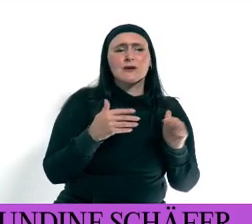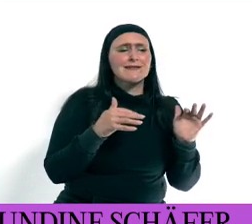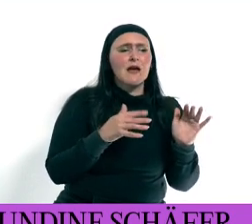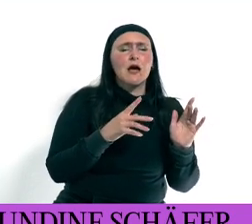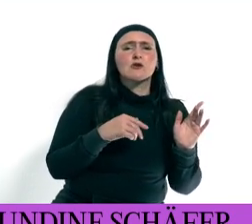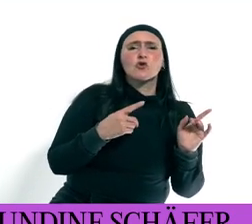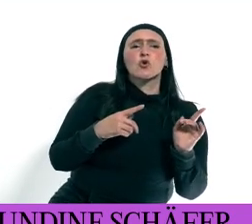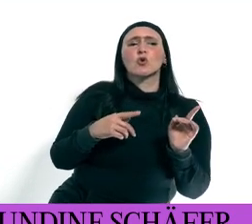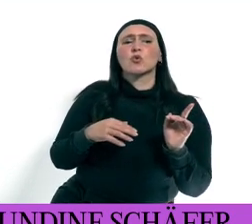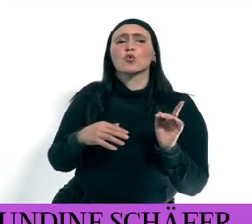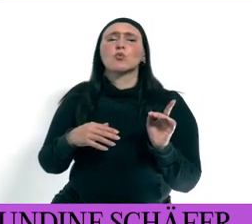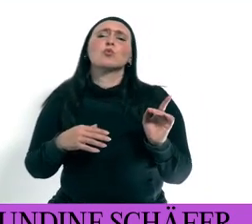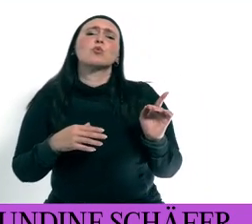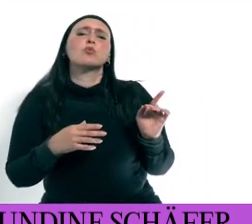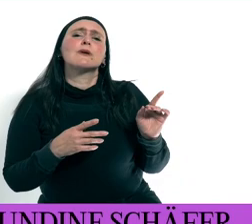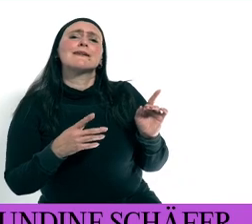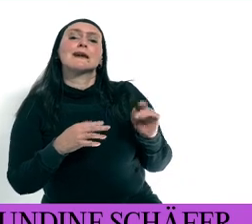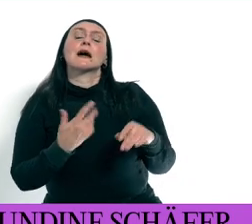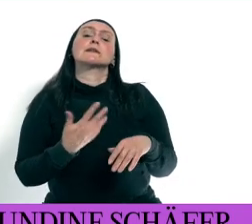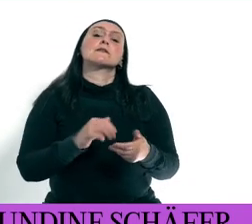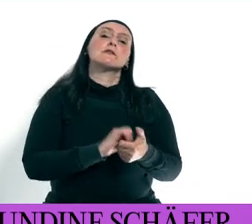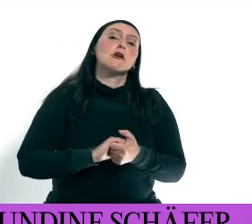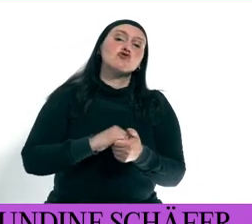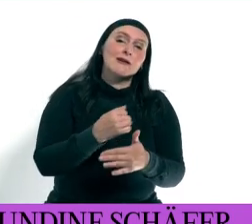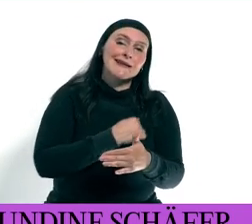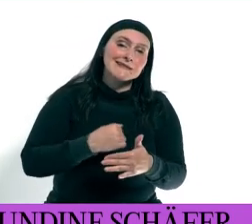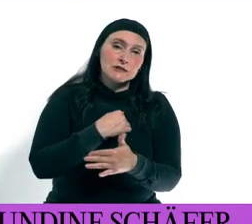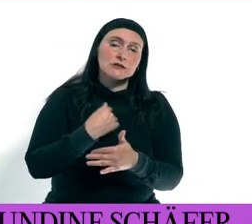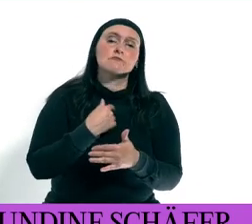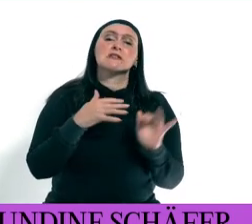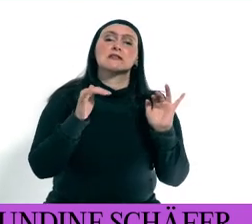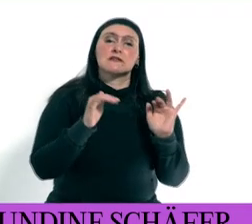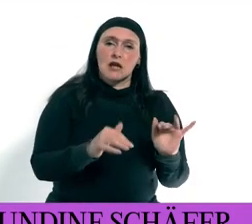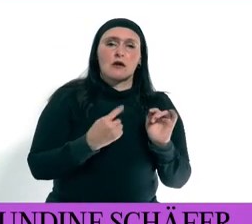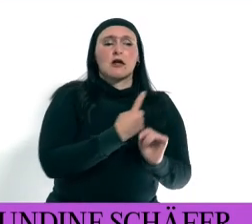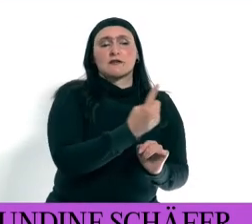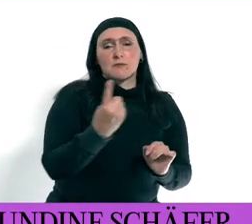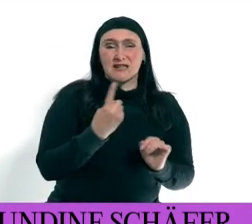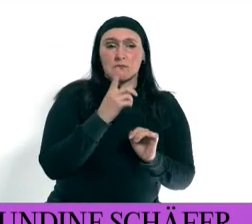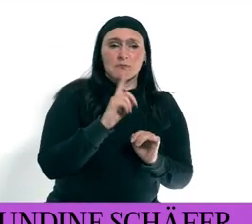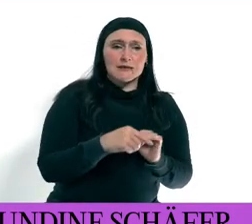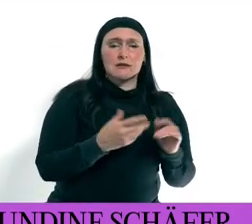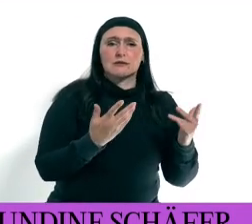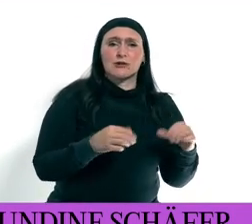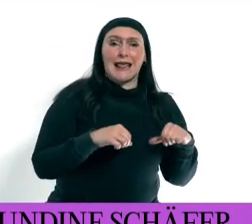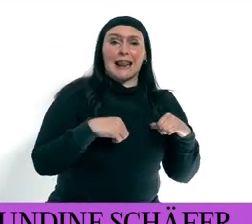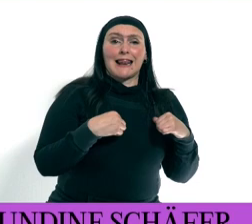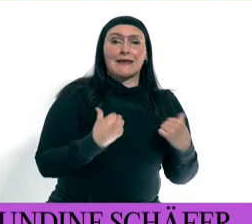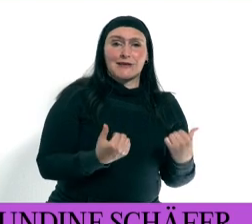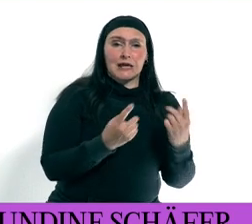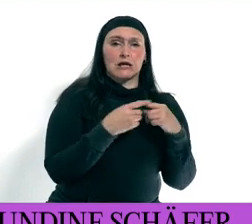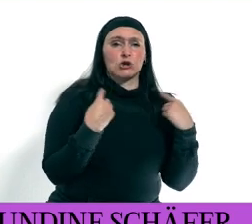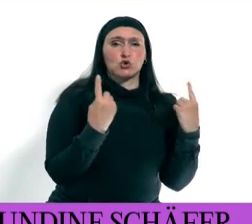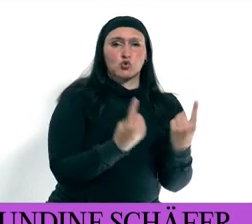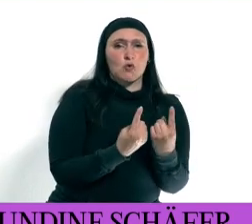an sehr viel fehlt. Auch was die Möglichkeiten zu kochen oder